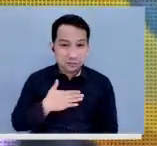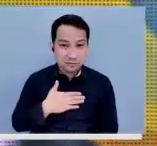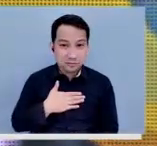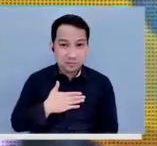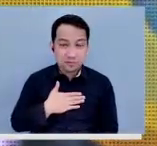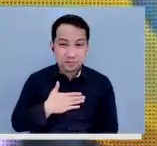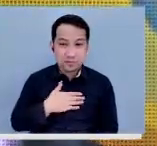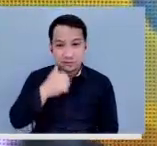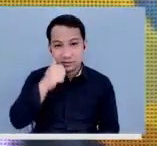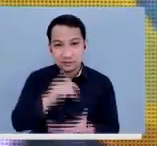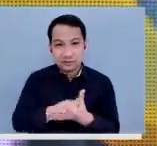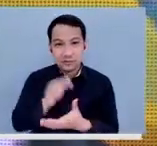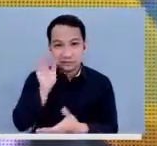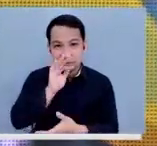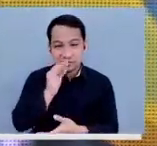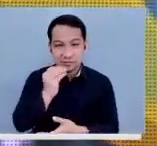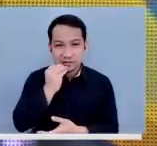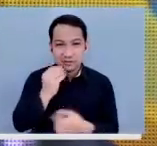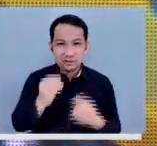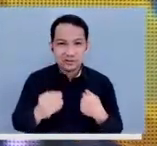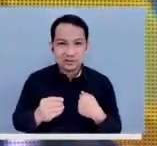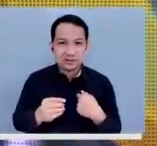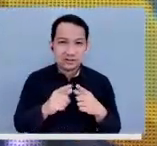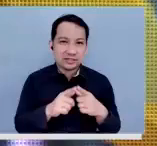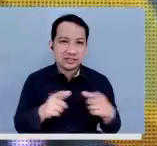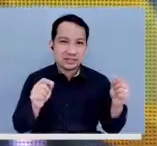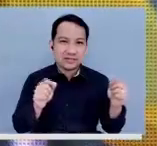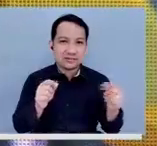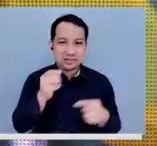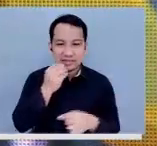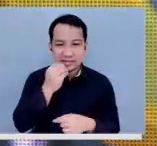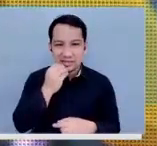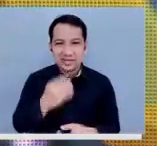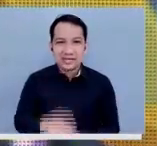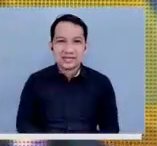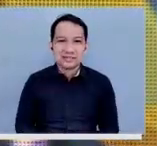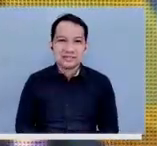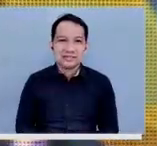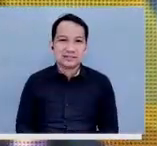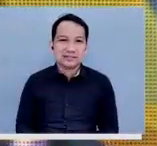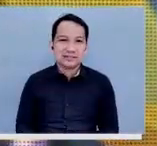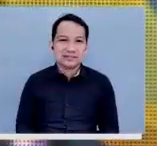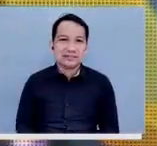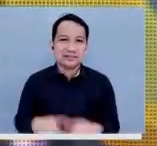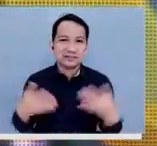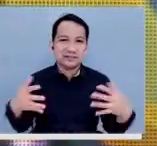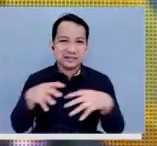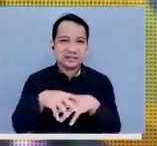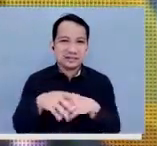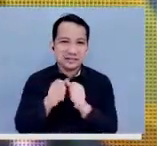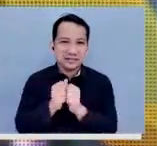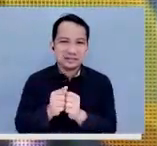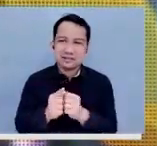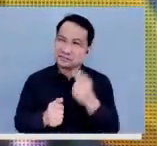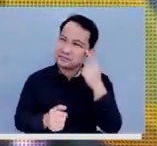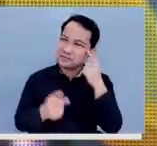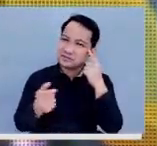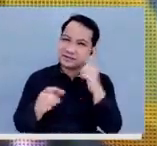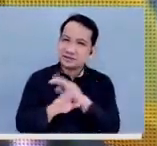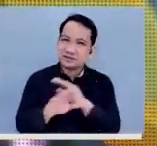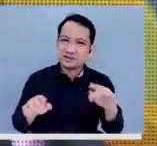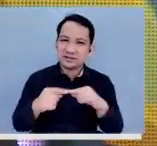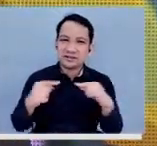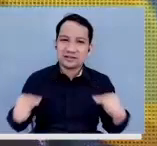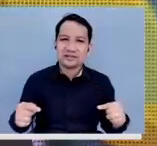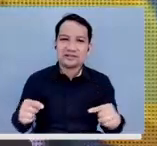Filipino food. Okay. And then ako, mahilig sa Japanese food. Ay, tamang-tama. So, kinumbayin ko na lang siya para, syempre, walang away. Talo tayo sa buso.